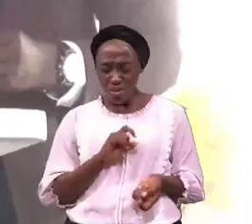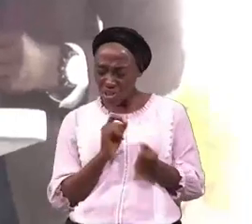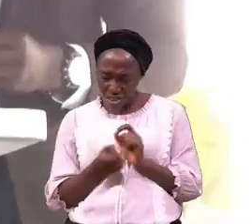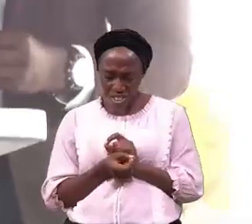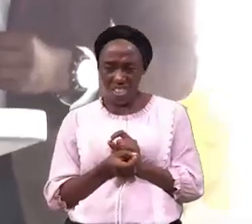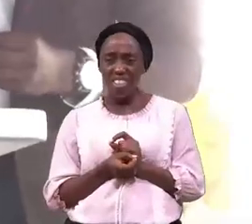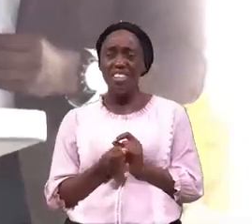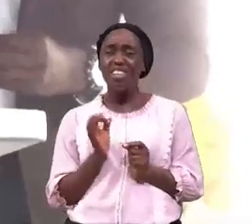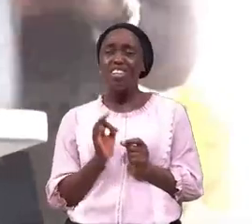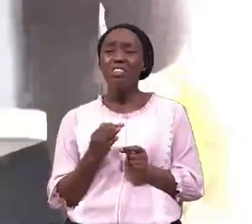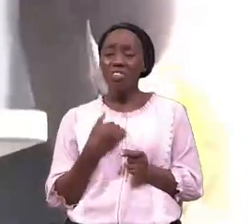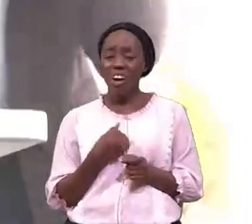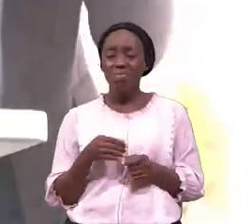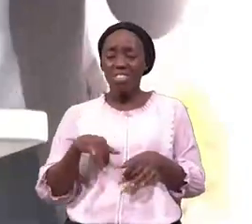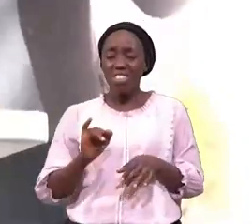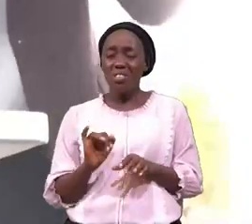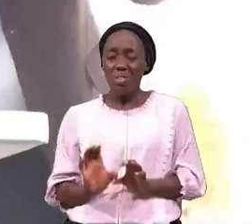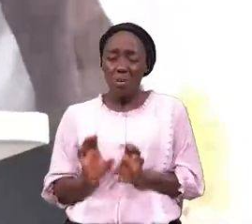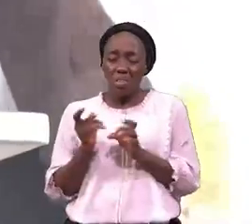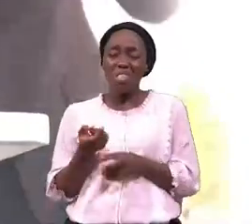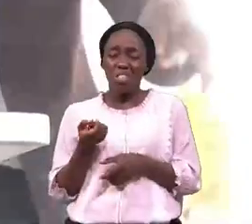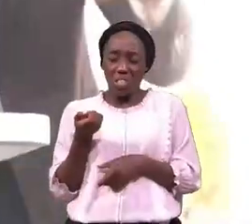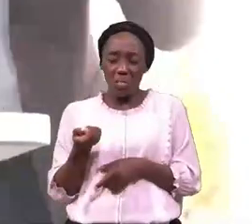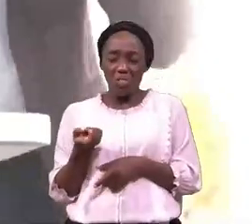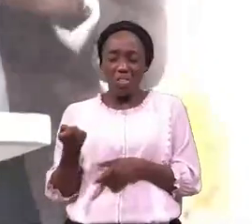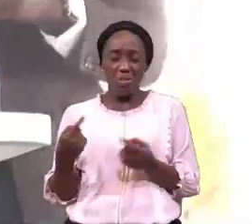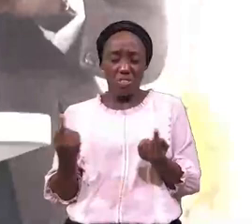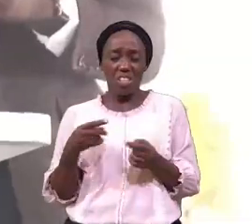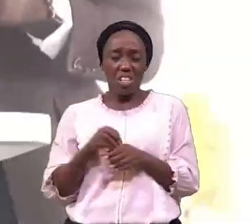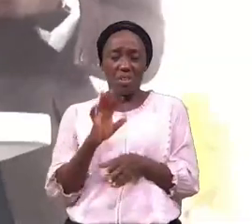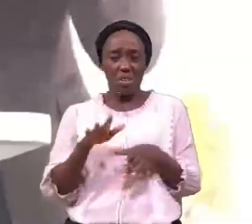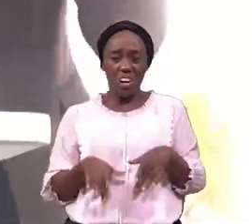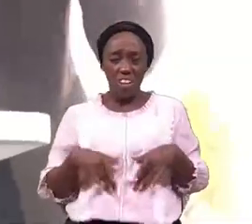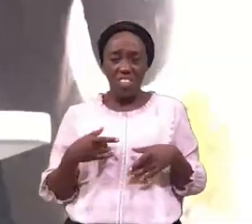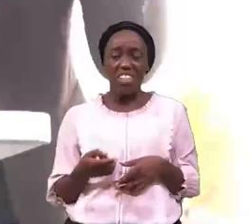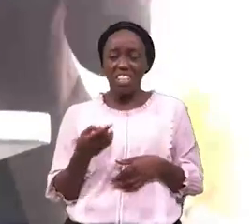Si tu continues pas à tolérer des petits péchés, selon toi,